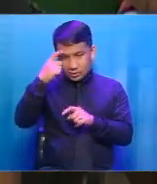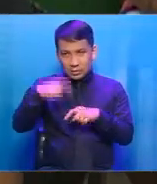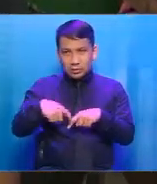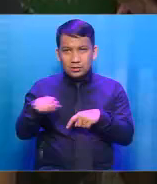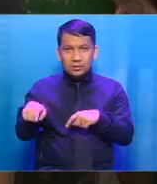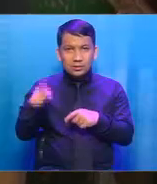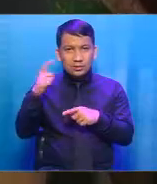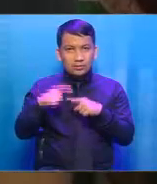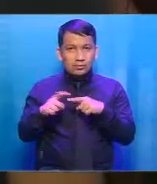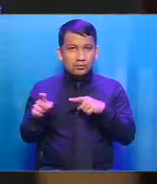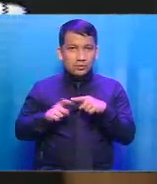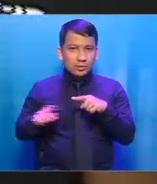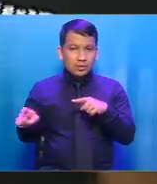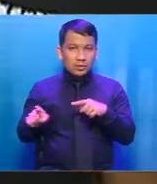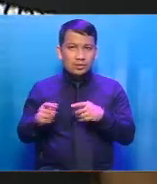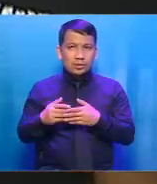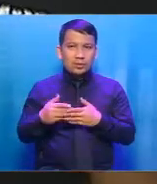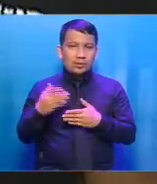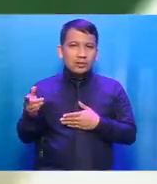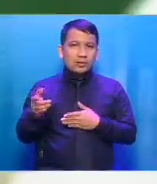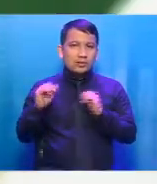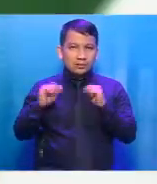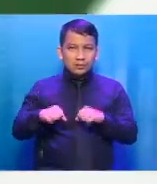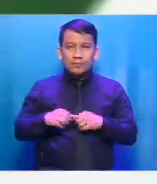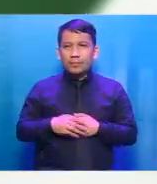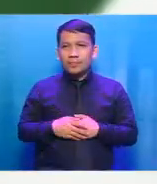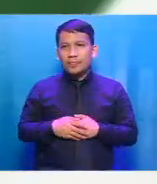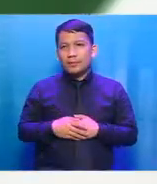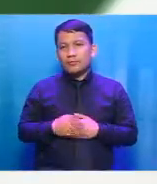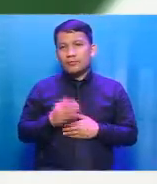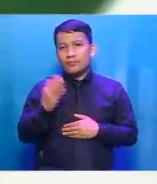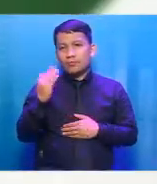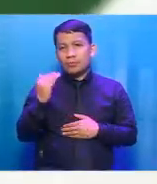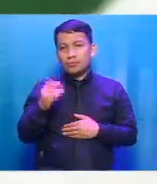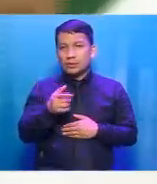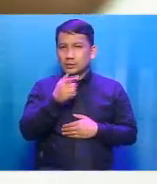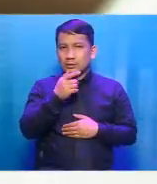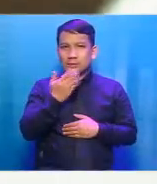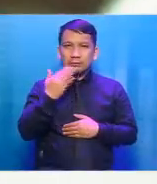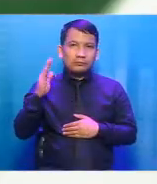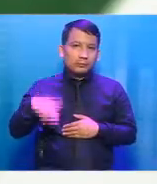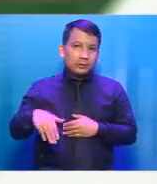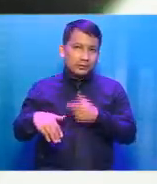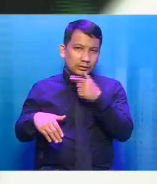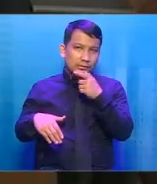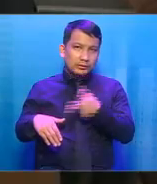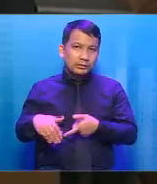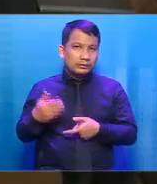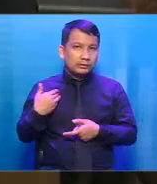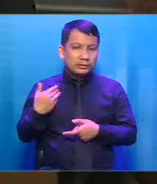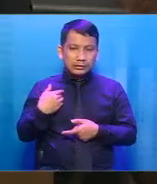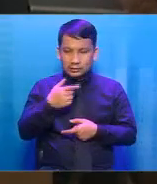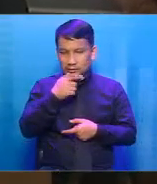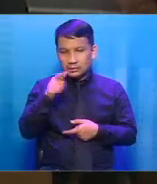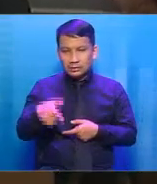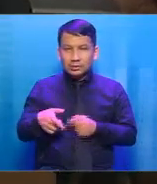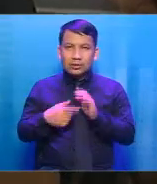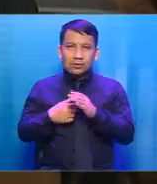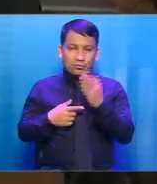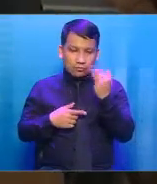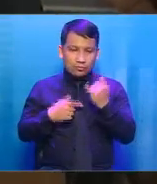sa kuryente mo, bawi-bawi lang din. Siyempre, malas talaga ito, mga taon na ito.